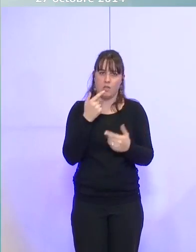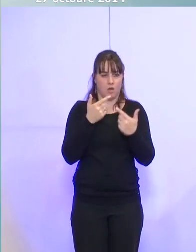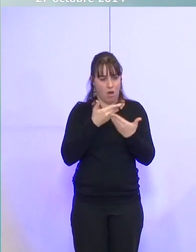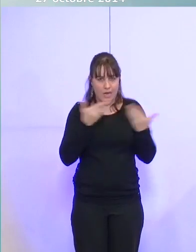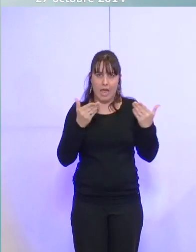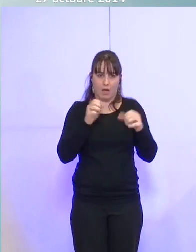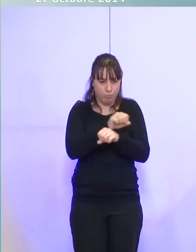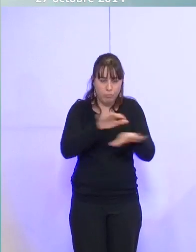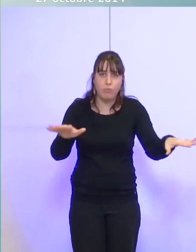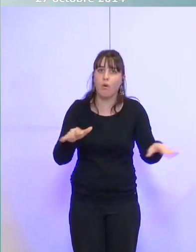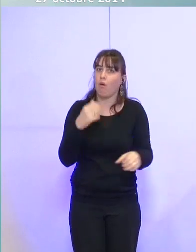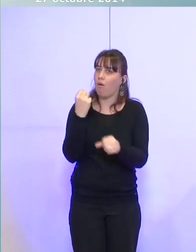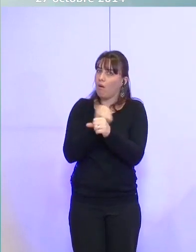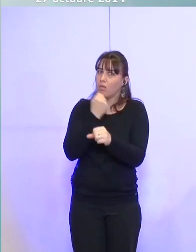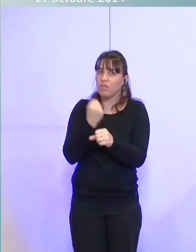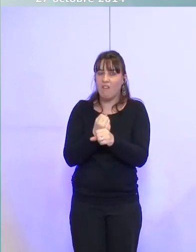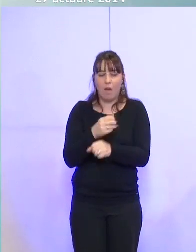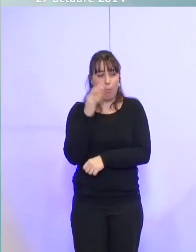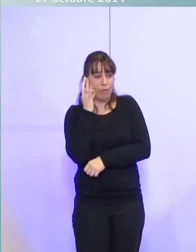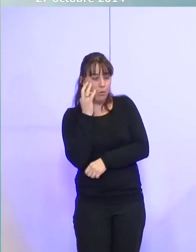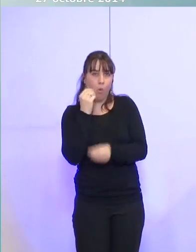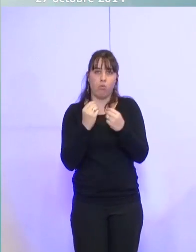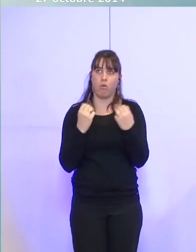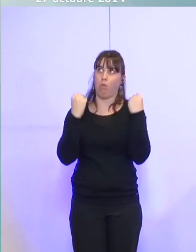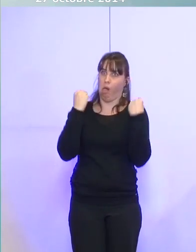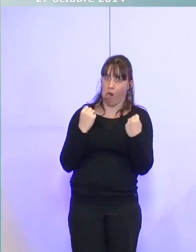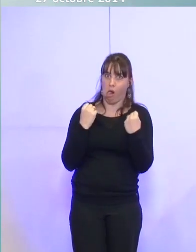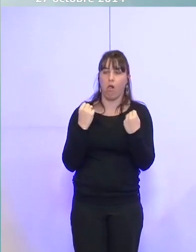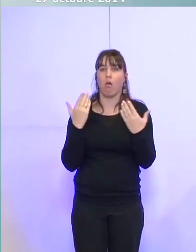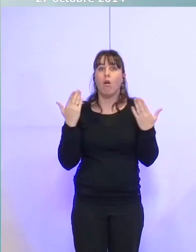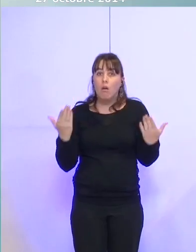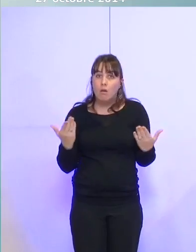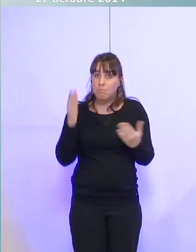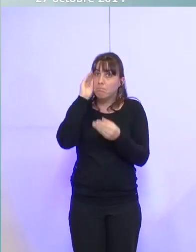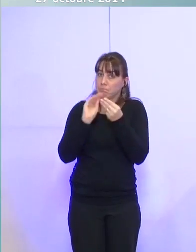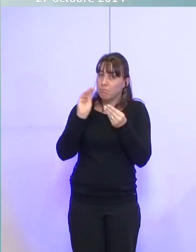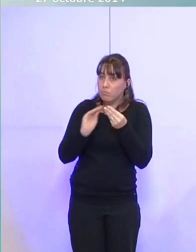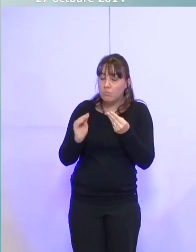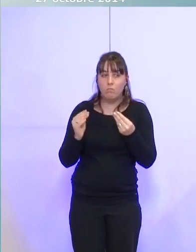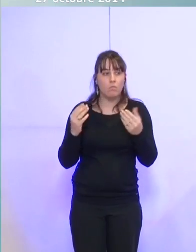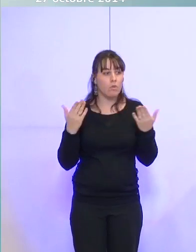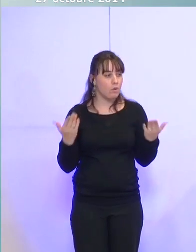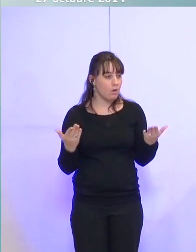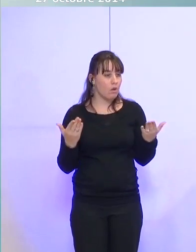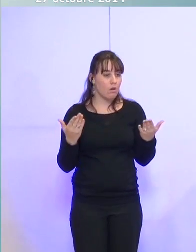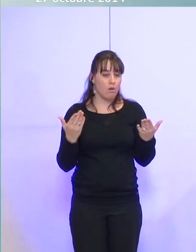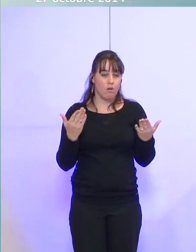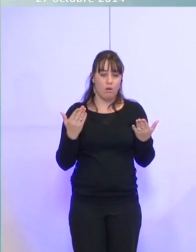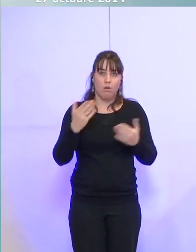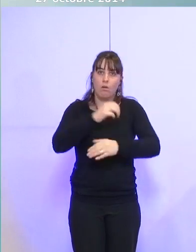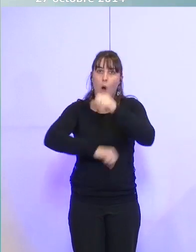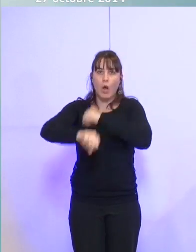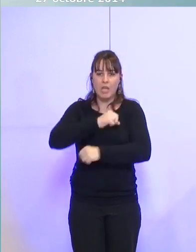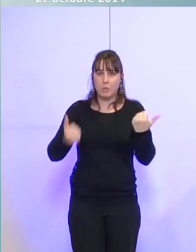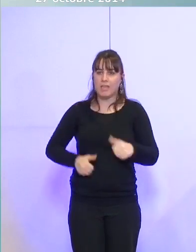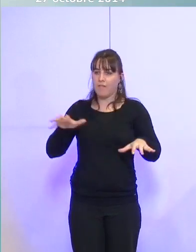ce travail est un travail léger, important ? Est-ce que ça va fortement changer l'organisation